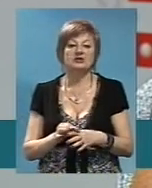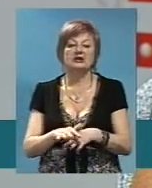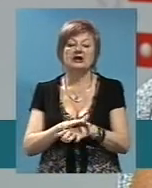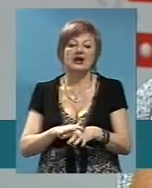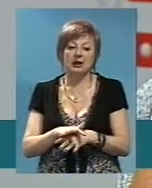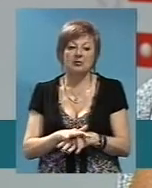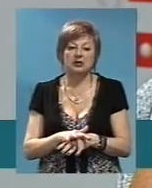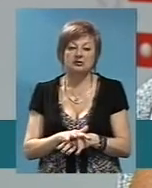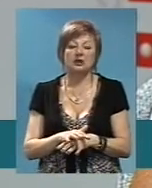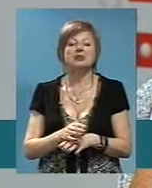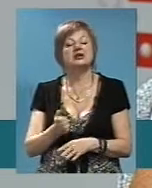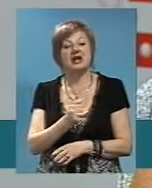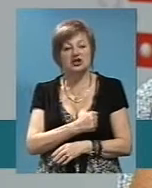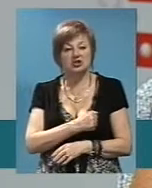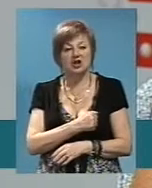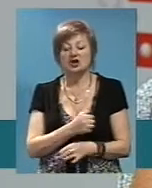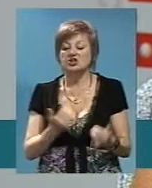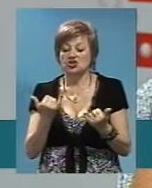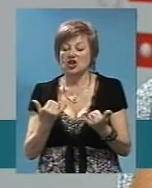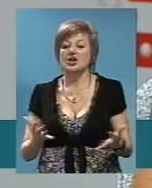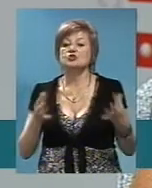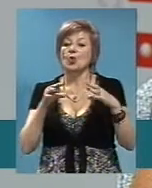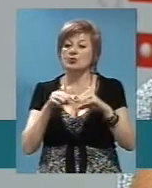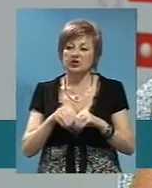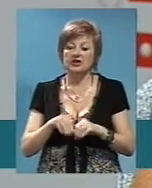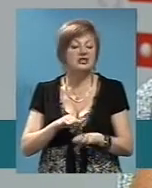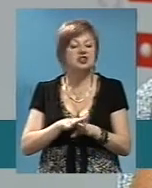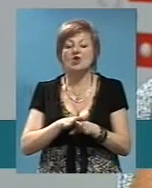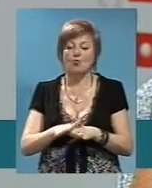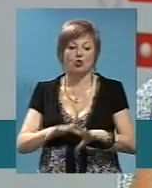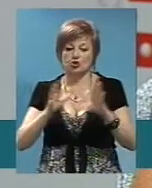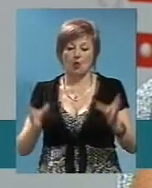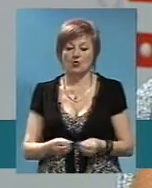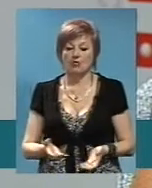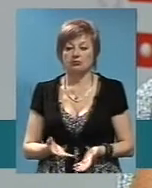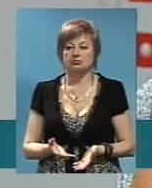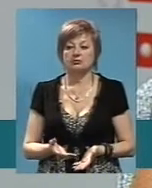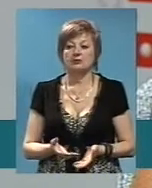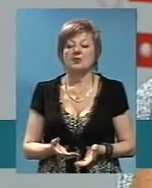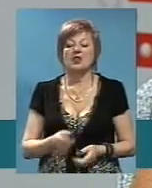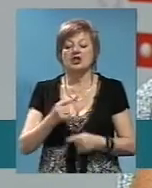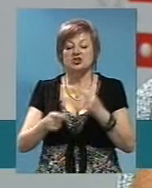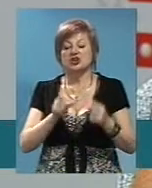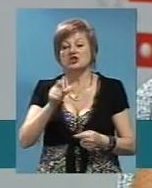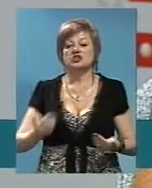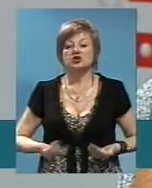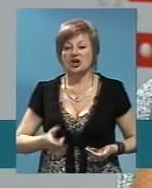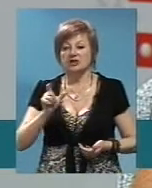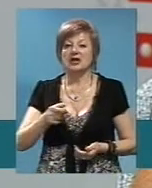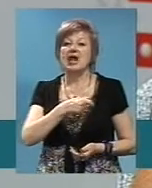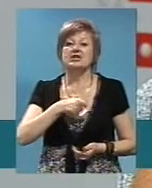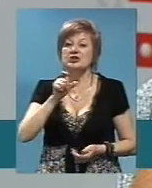далі, з сільськими радами. І, на жаль, ми зараз об'єдналися не в повному об'ємі. Тобто жителі, депутати одного з